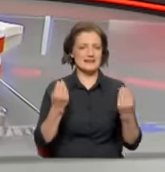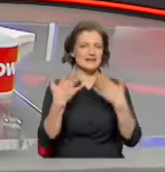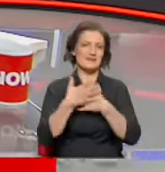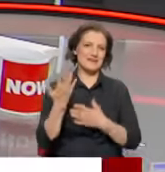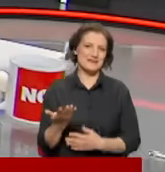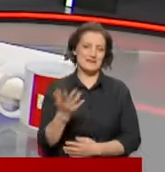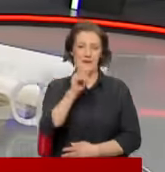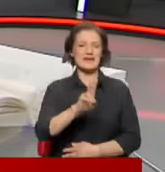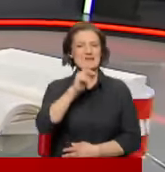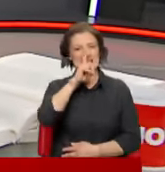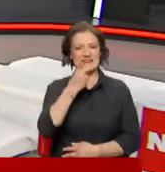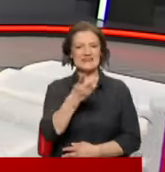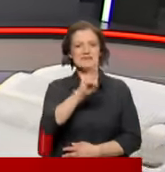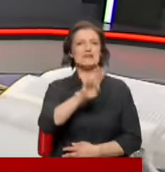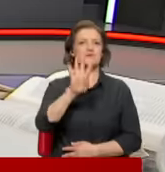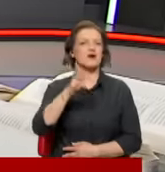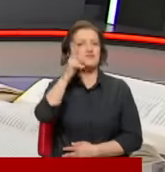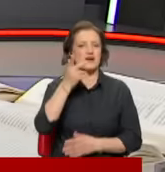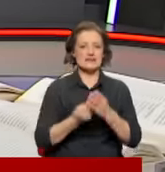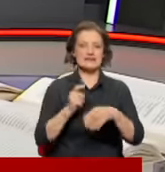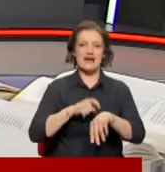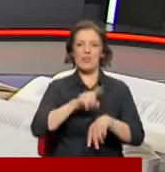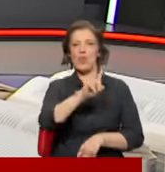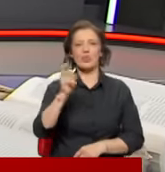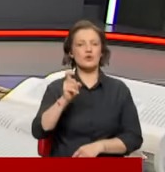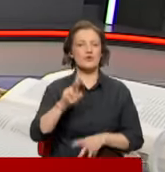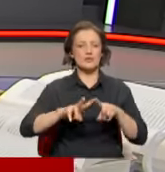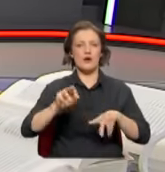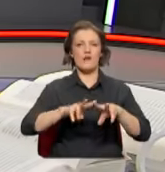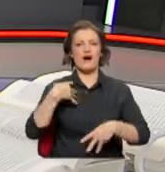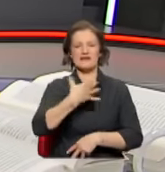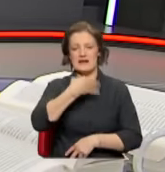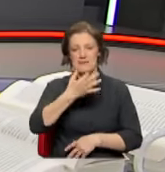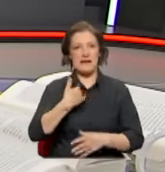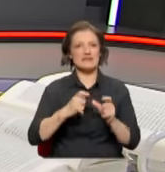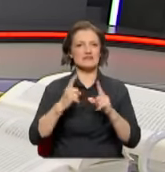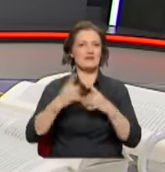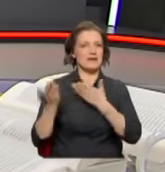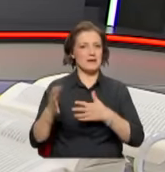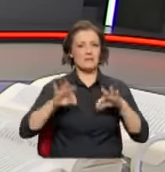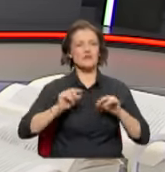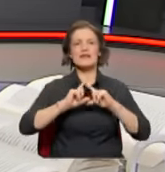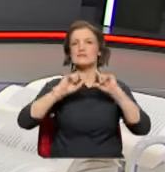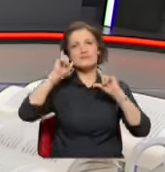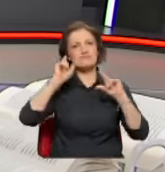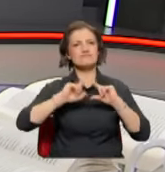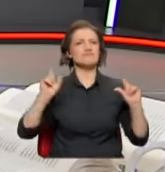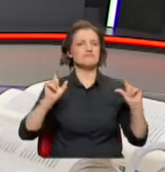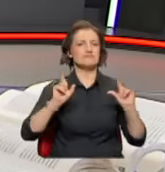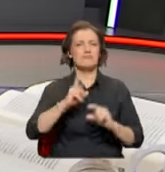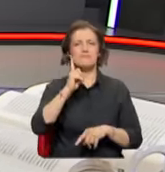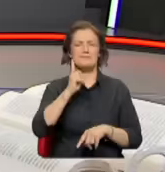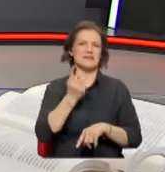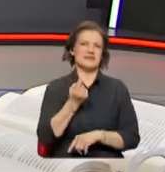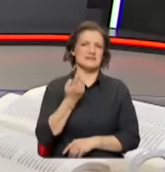İyi akşamlar. 17 Nisan 2024 Çarşamba saat 19. Navana Haber'desiniz. Ben Selçuk Tepeli. Bugünkü etiketimiz bir